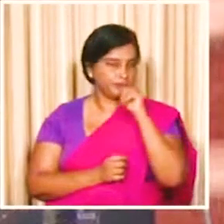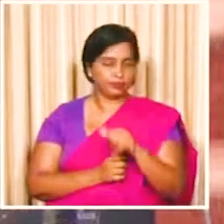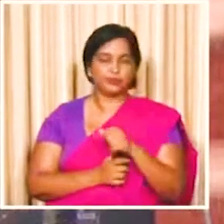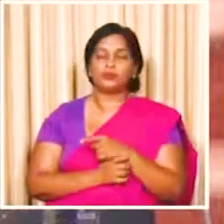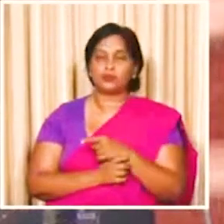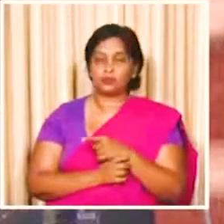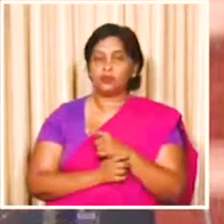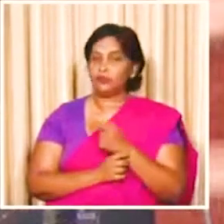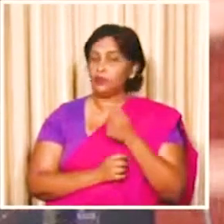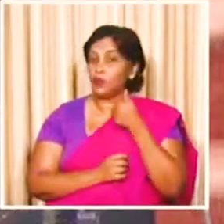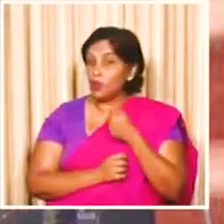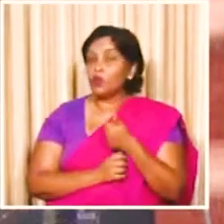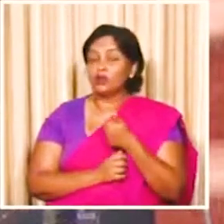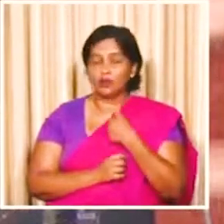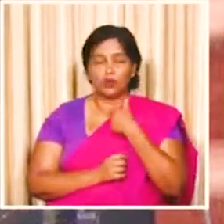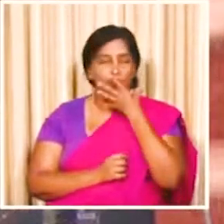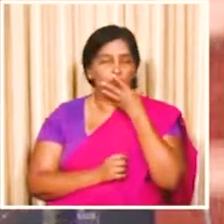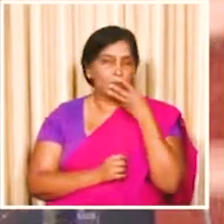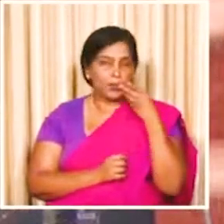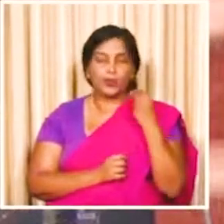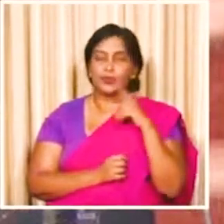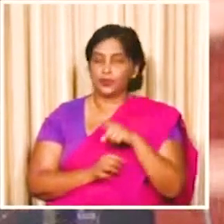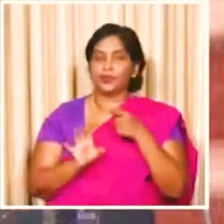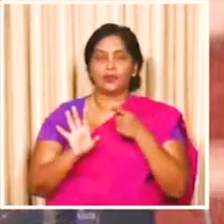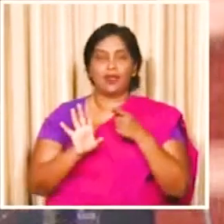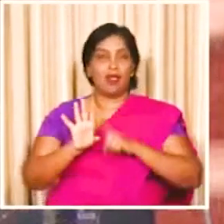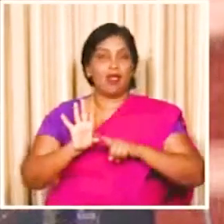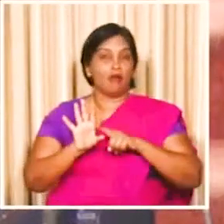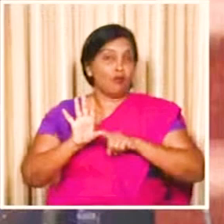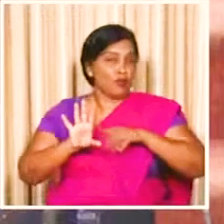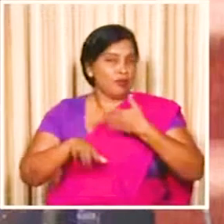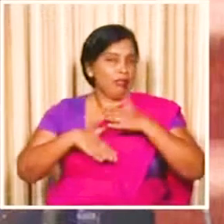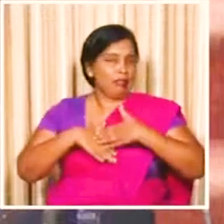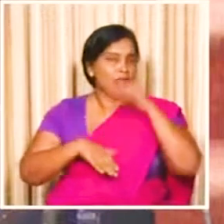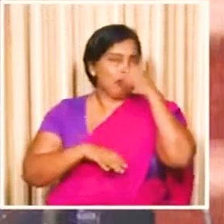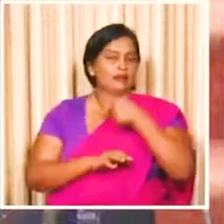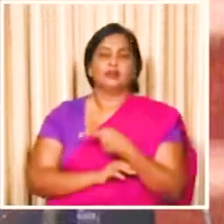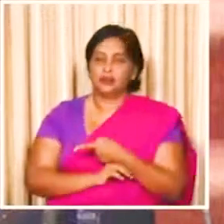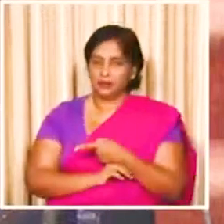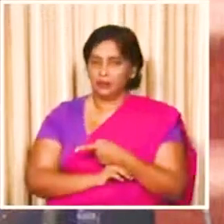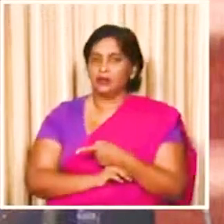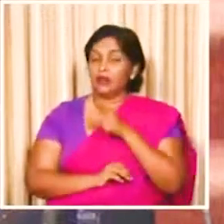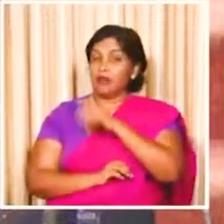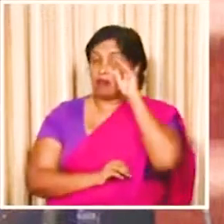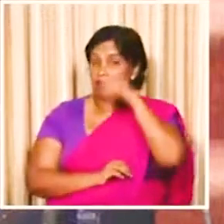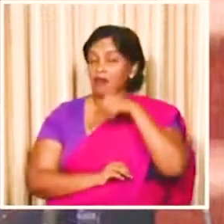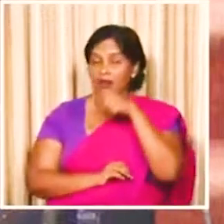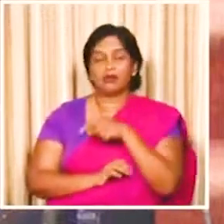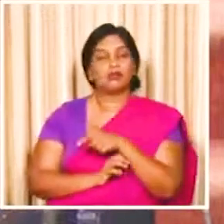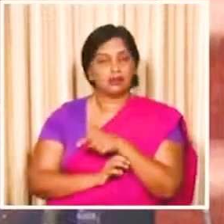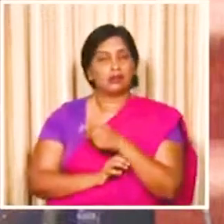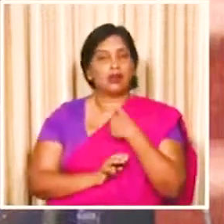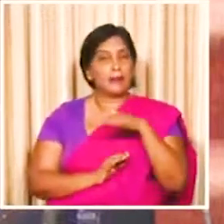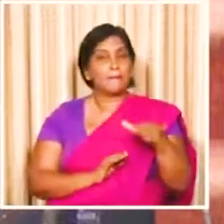யானைகளுடைய பாதையிலே வீடுகள் இருக்கிறது என்று. உண்மையிலே அது இல்லை. இப்பொழுது யானைகள் எல்லாம் நகரப்புறத்துக்கு வந்திருக்கிறது.